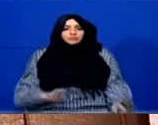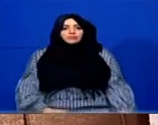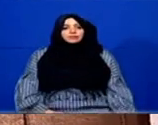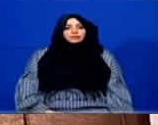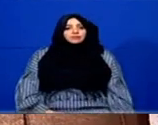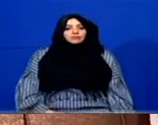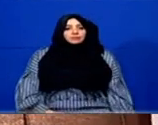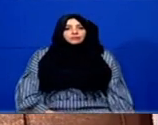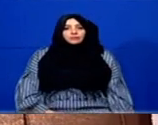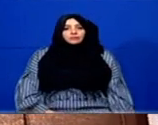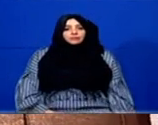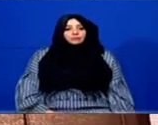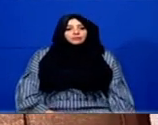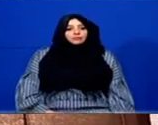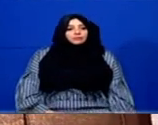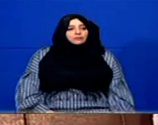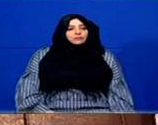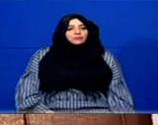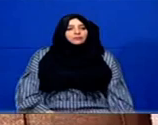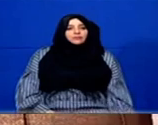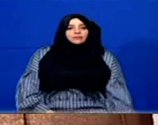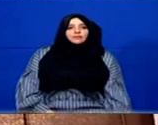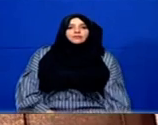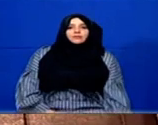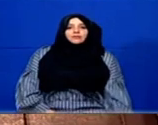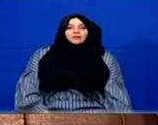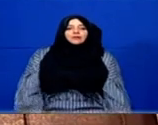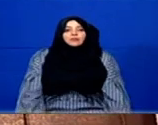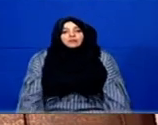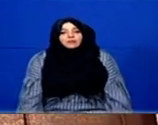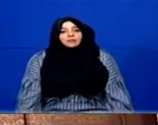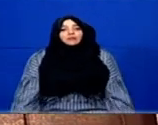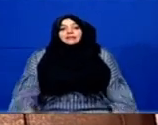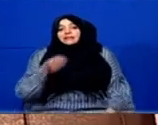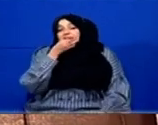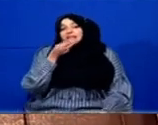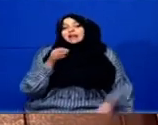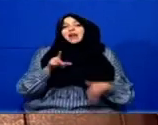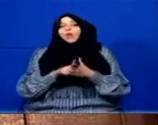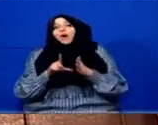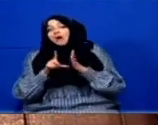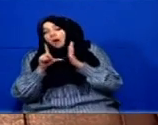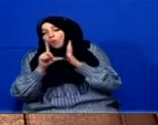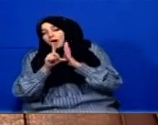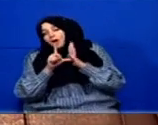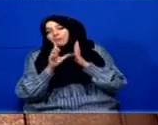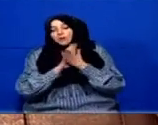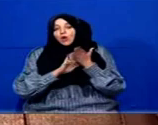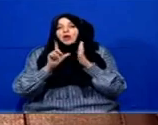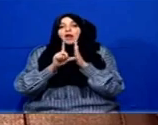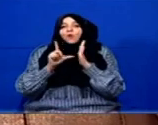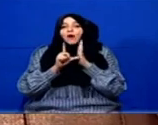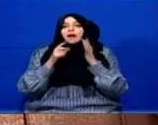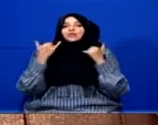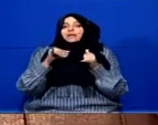القانون الجزائري الماده 586 بسبب العزل يعني الموكل